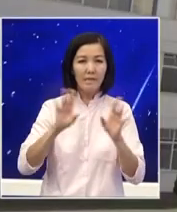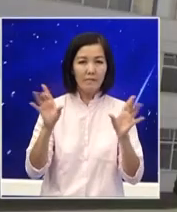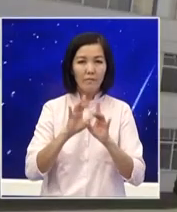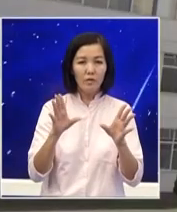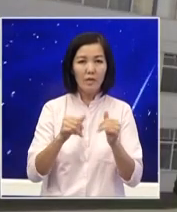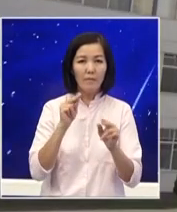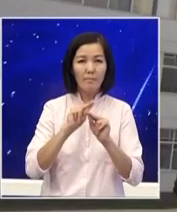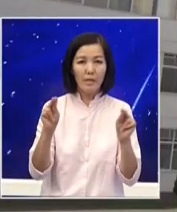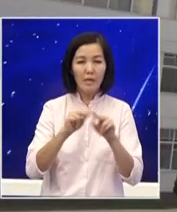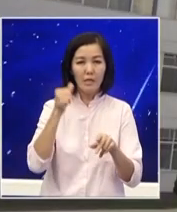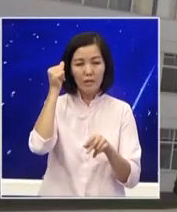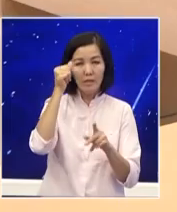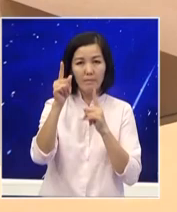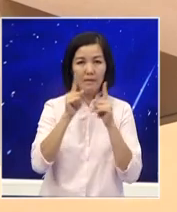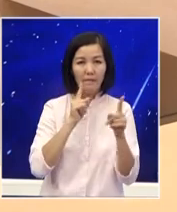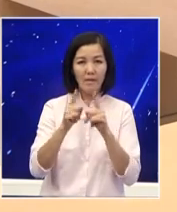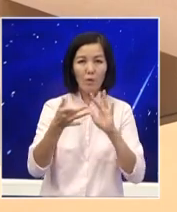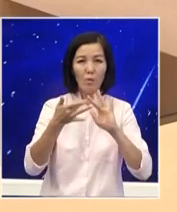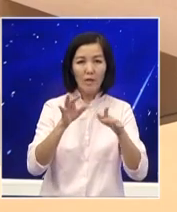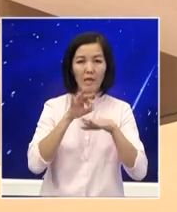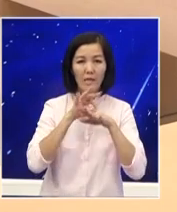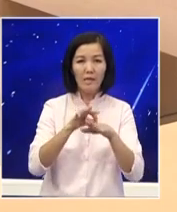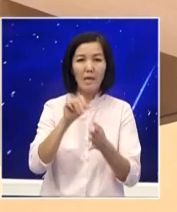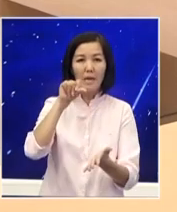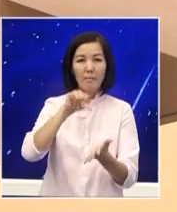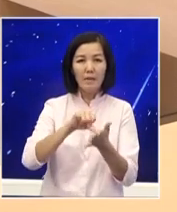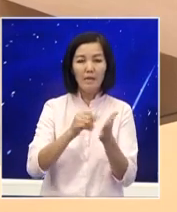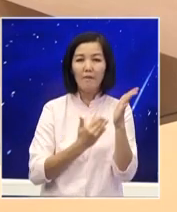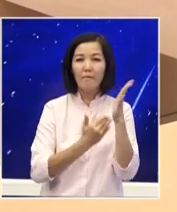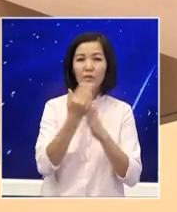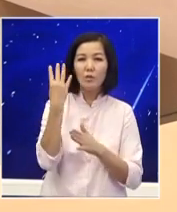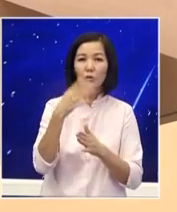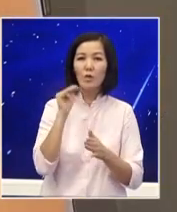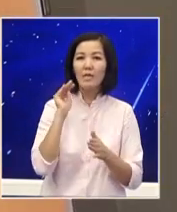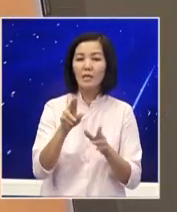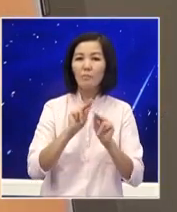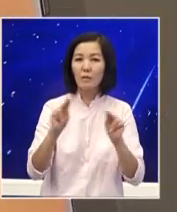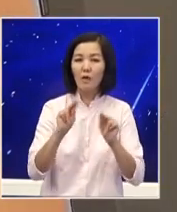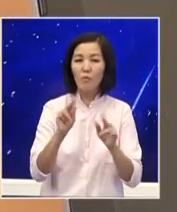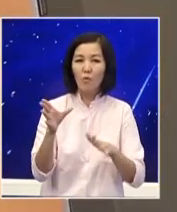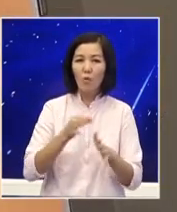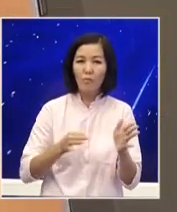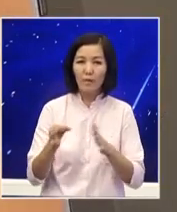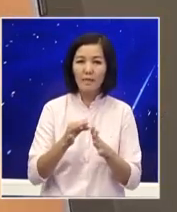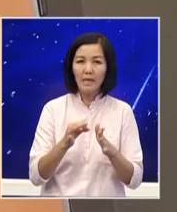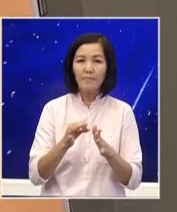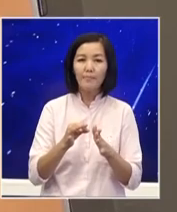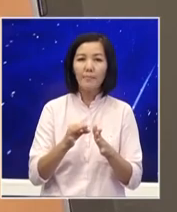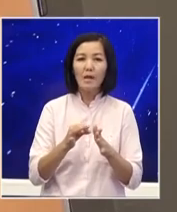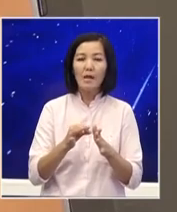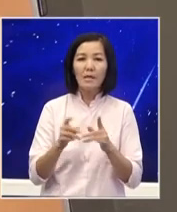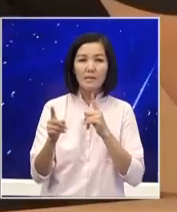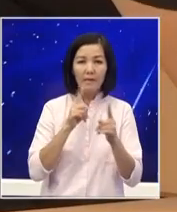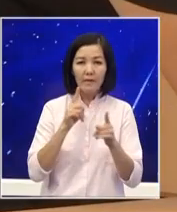педагогическом совете прошедшем в онлайн режиме в нём приняли участие свыше 40000 педагогов области как стало известно в ходе